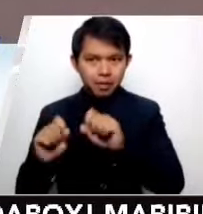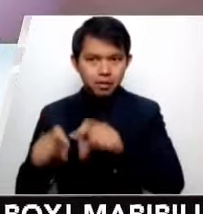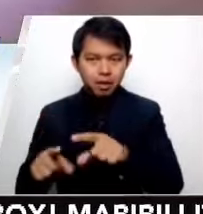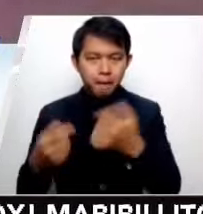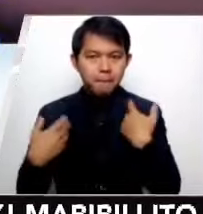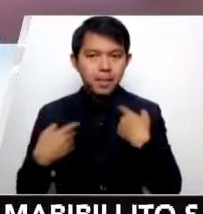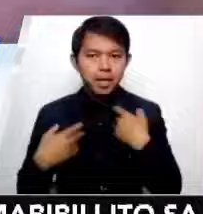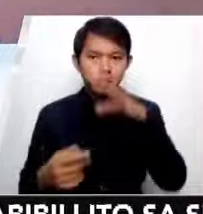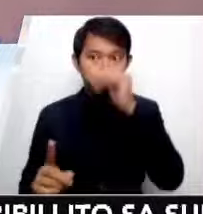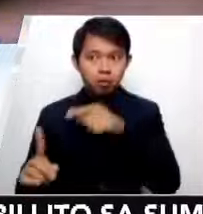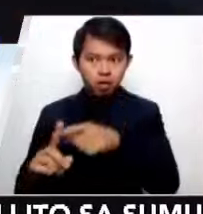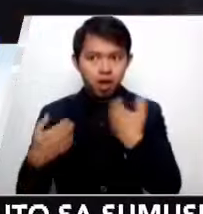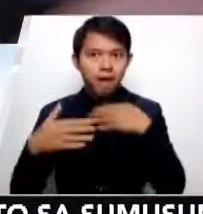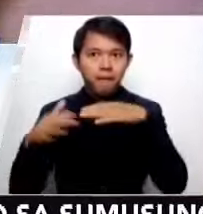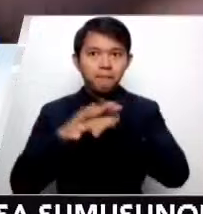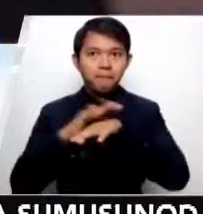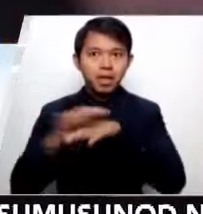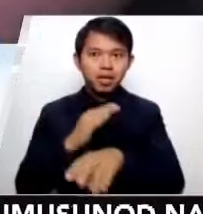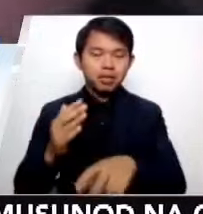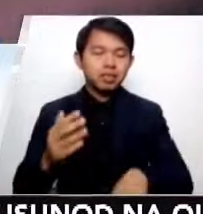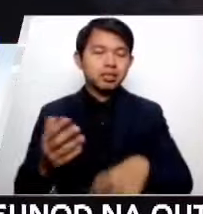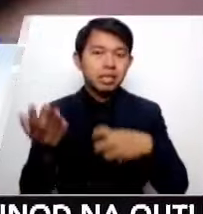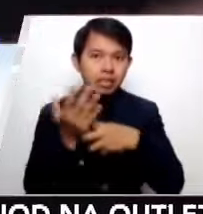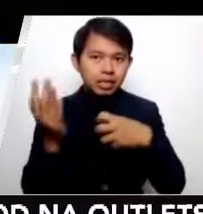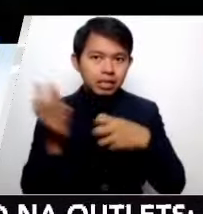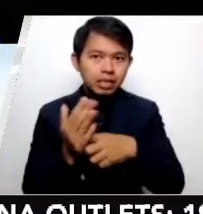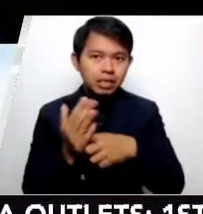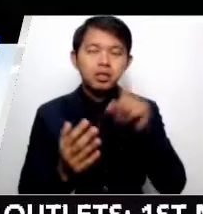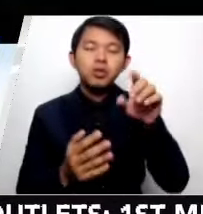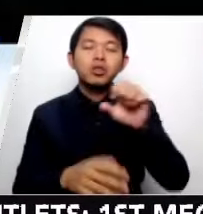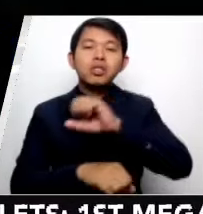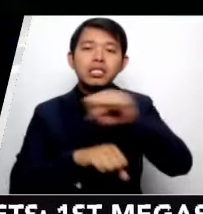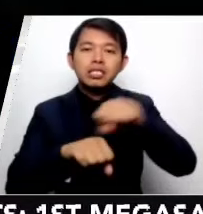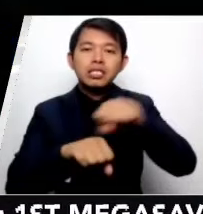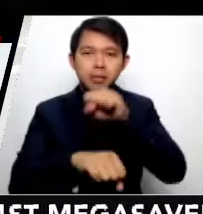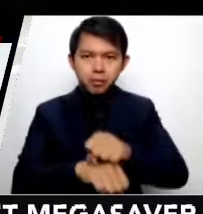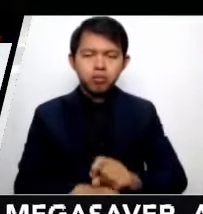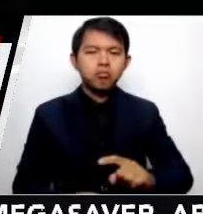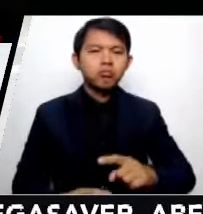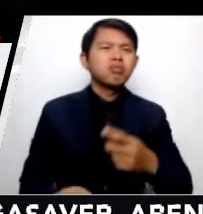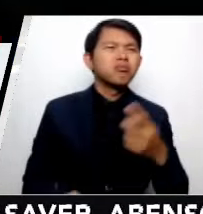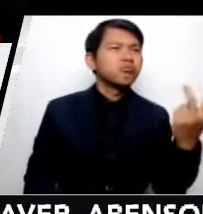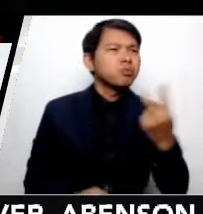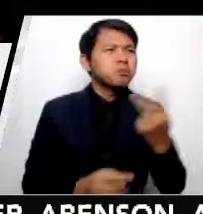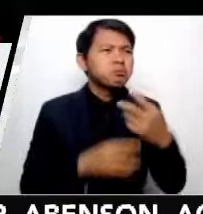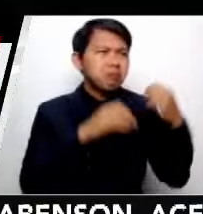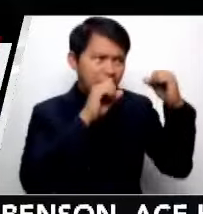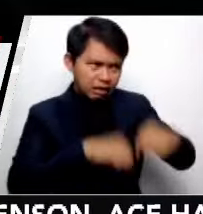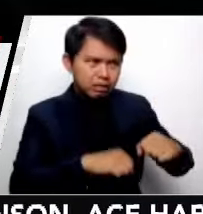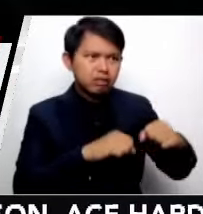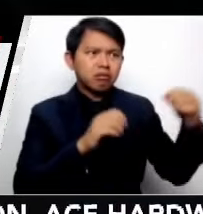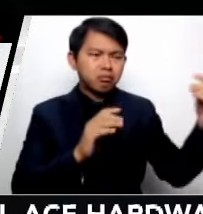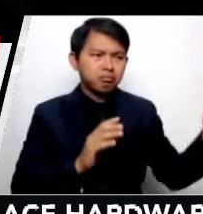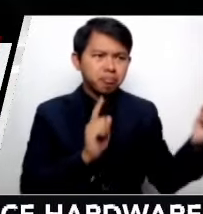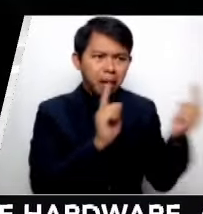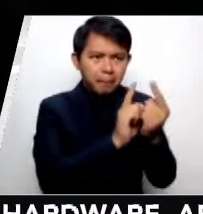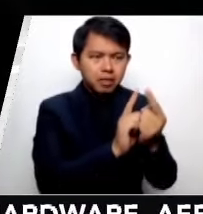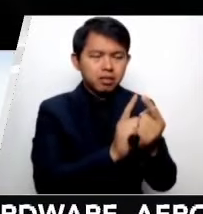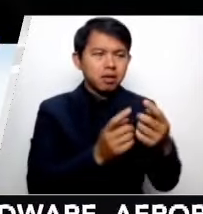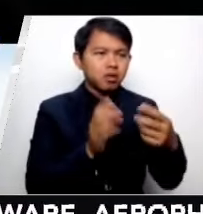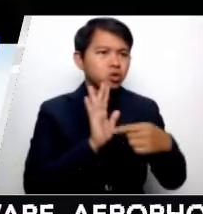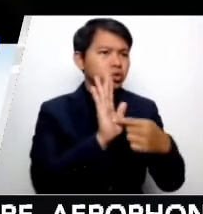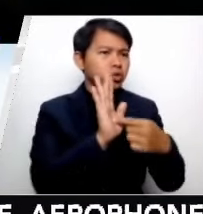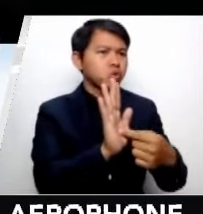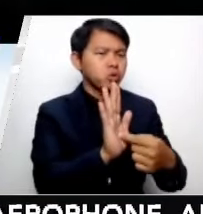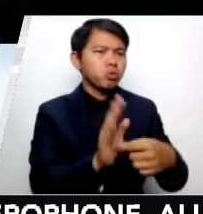ng Eras Tour sa Singapore. Pumayag siya na makipag-meet up, nagpakita siya ng ID. Naka-video call ko siya